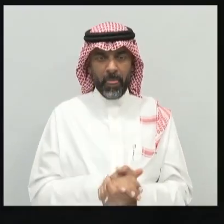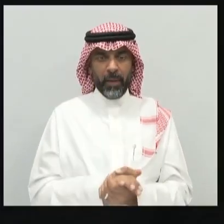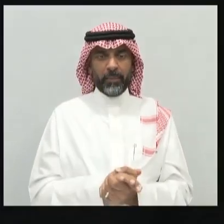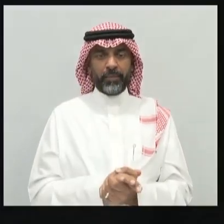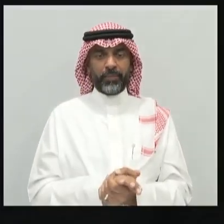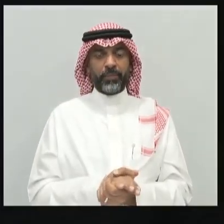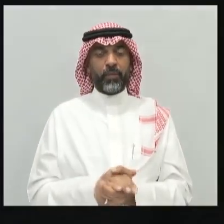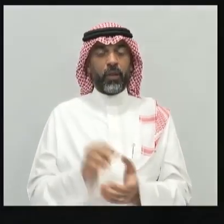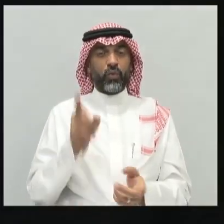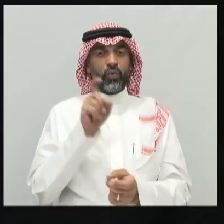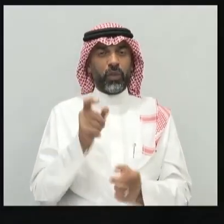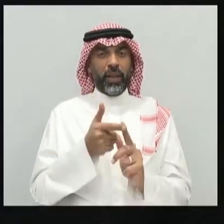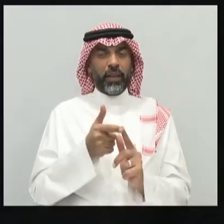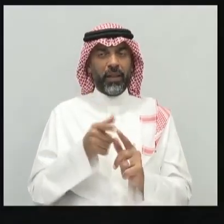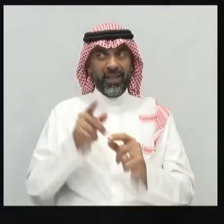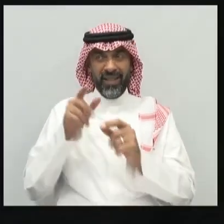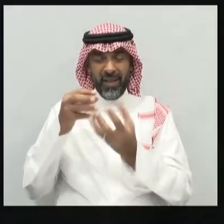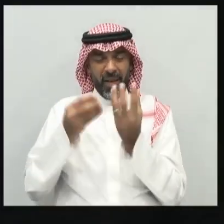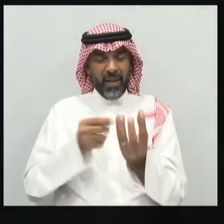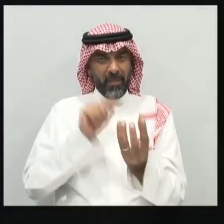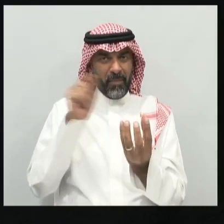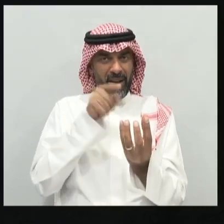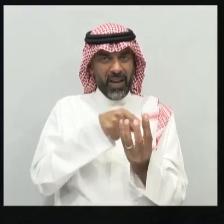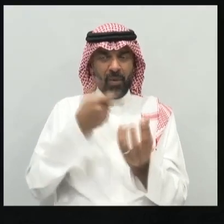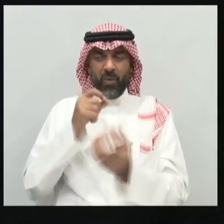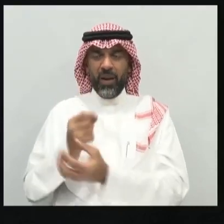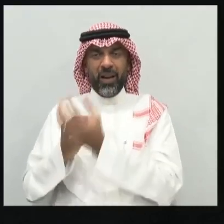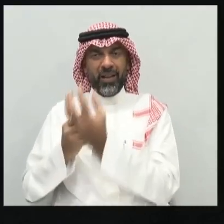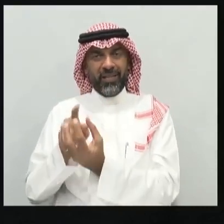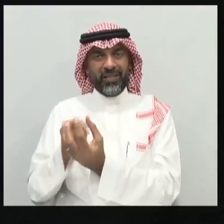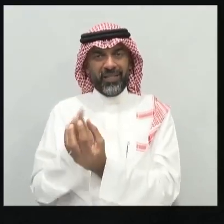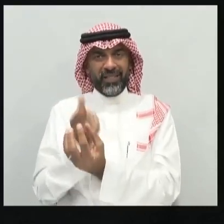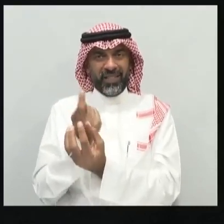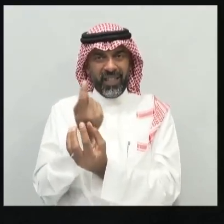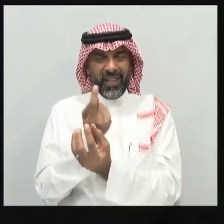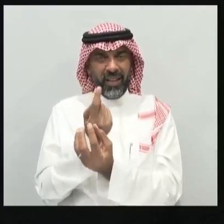الثاني يقول صنعت المقلمه